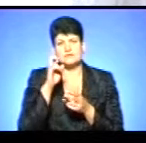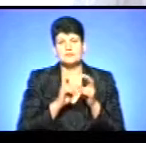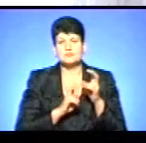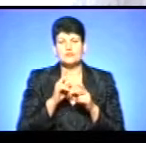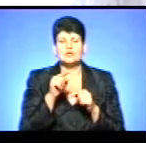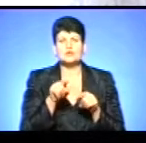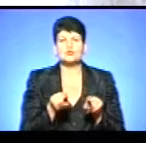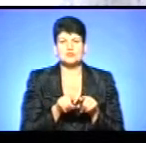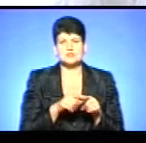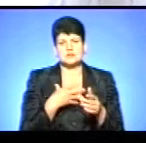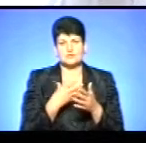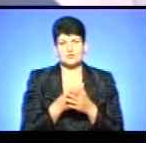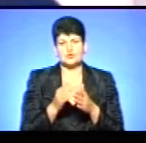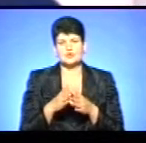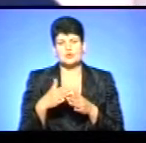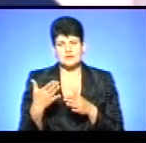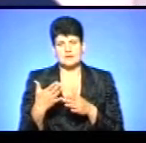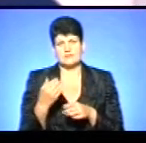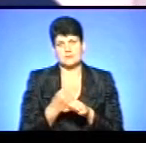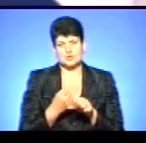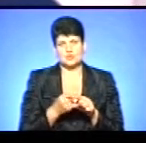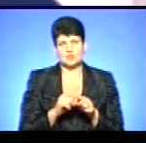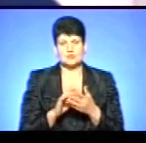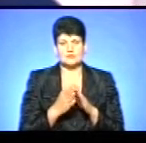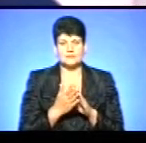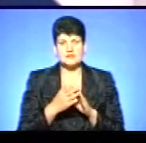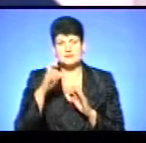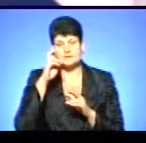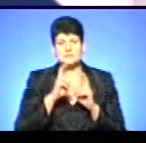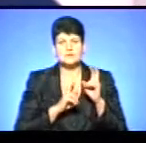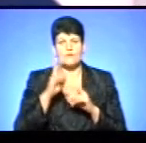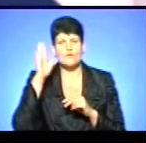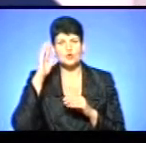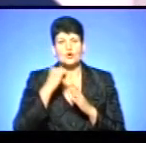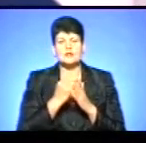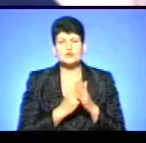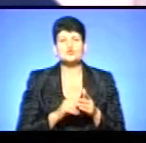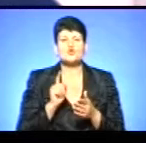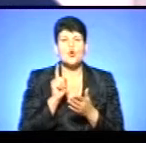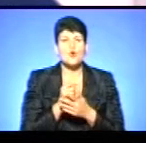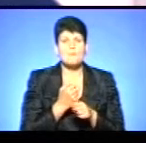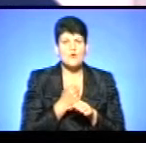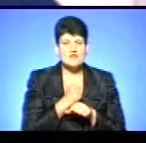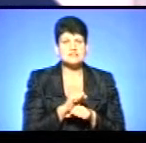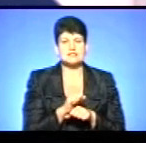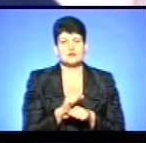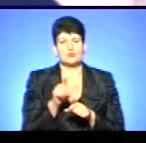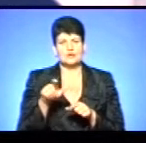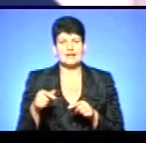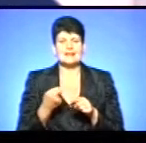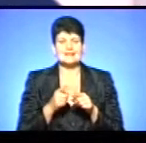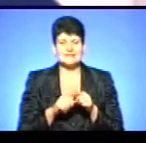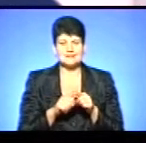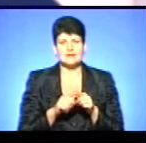свого боку так само відпрацюють цю ситуацію. Комунальне підприємство «Тернопільводоканал» зобов'язало мешканців цих будинків підключитися